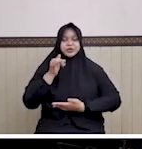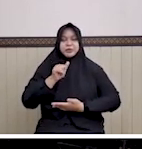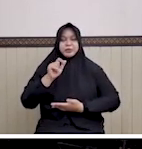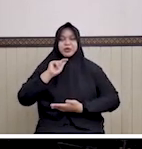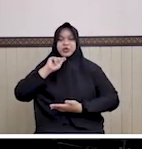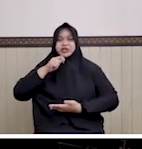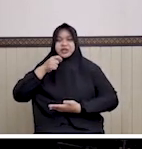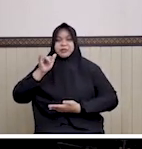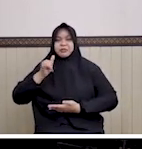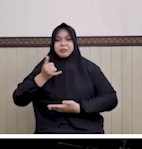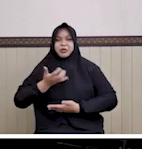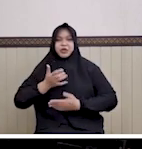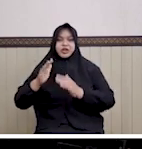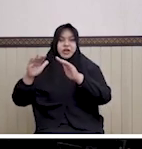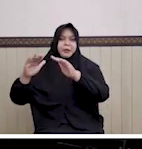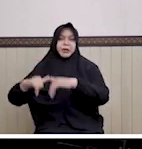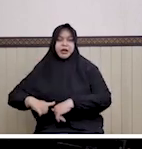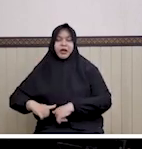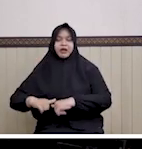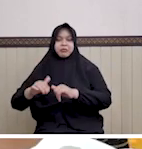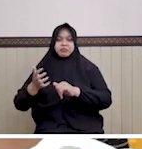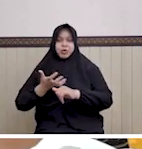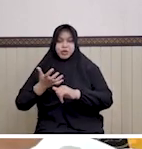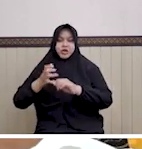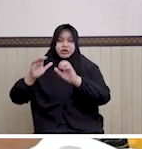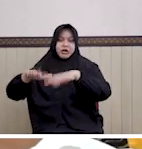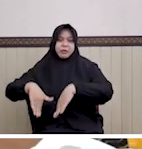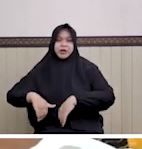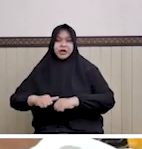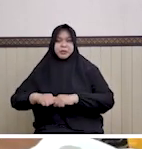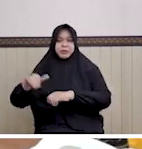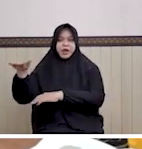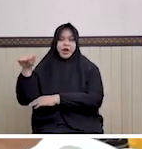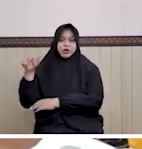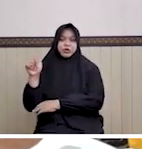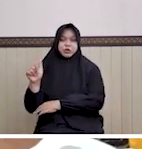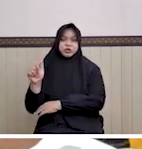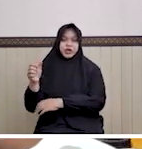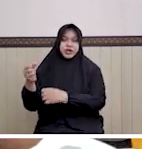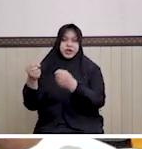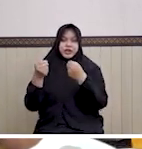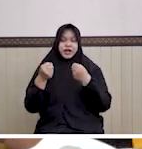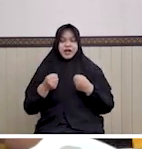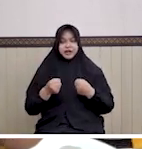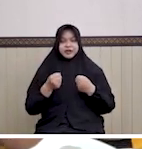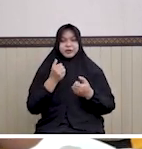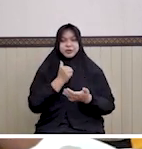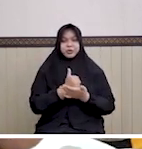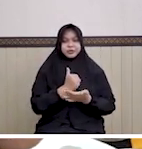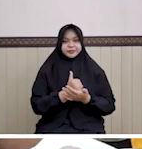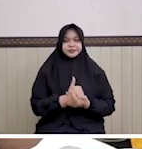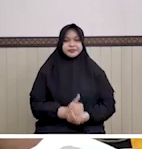maunya didamaikan maunya didamaikan pelakunya sudah kita tahan betulan